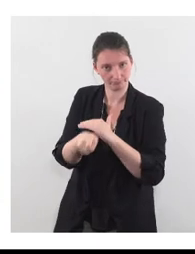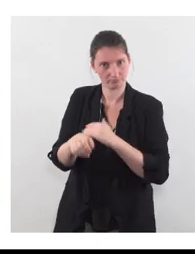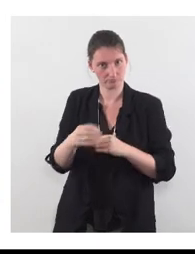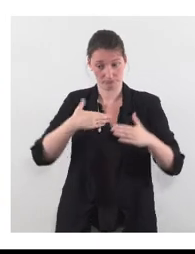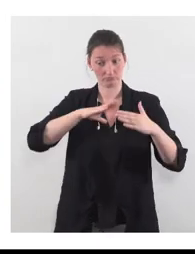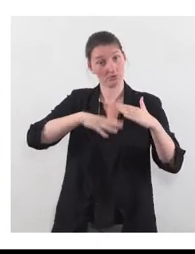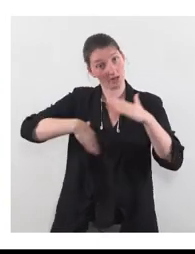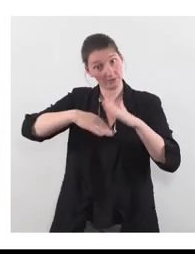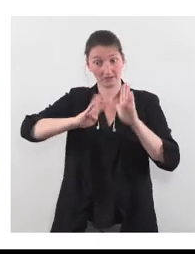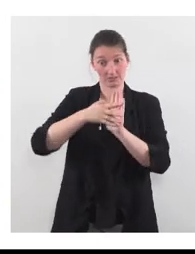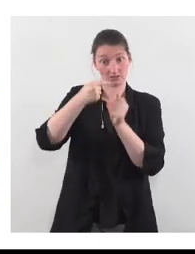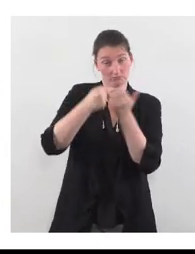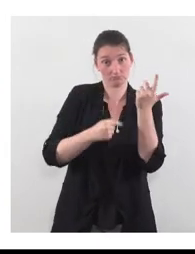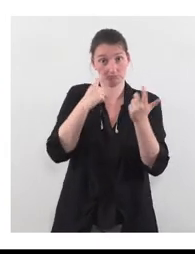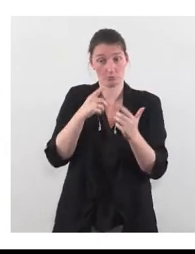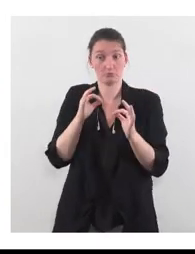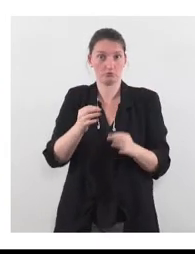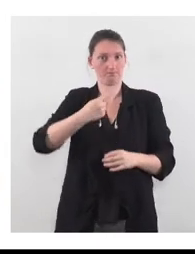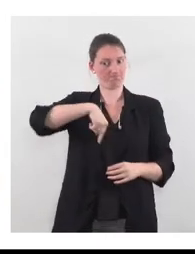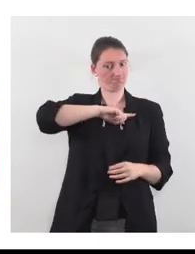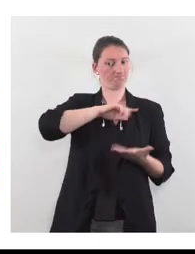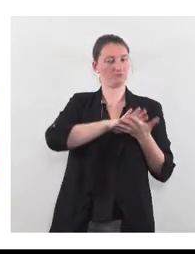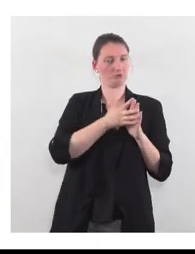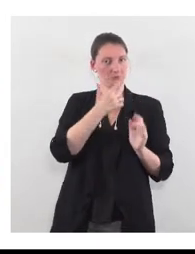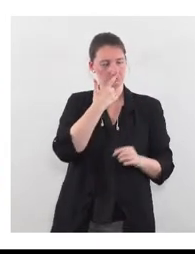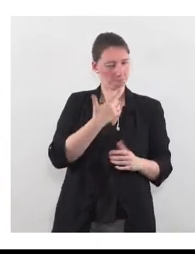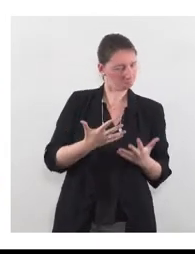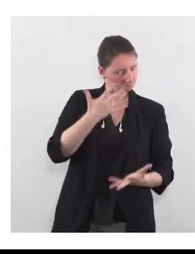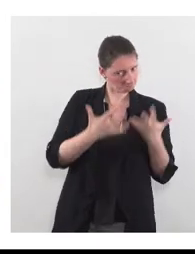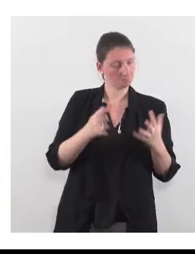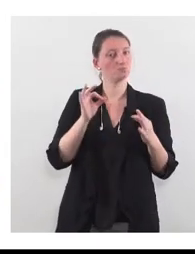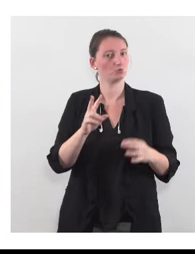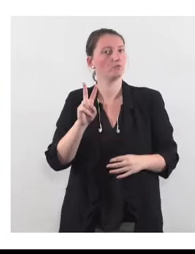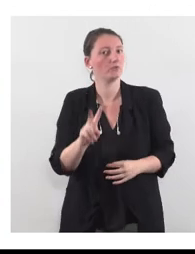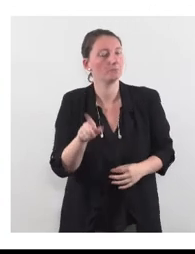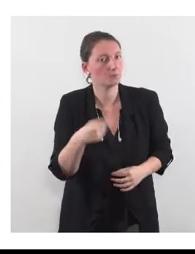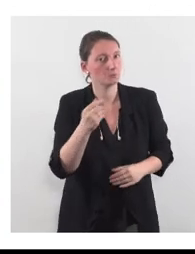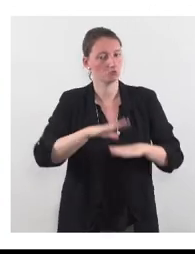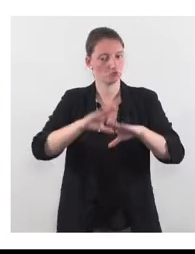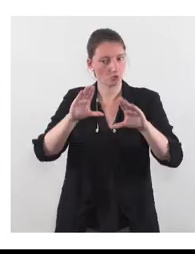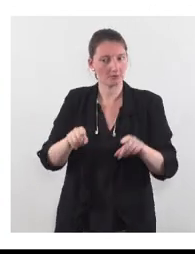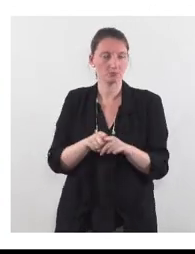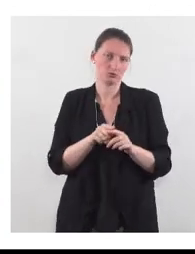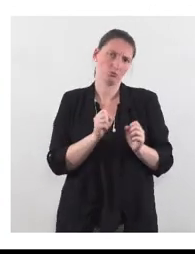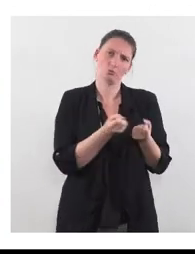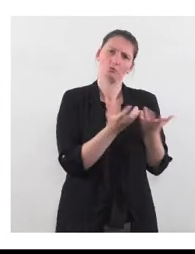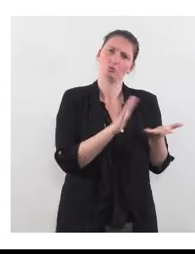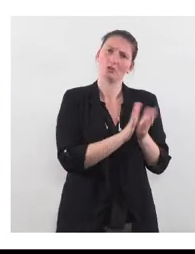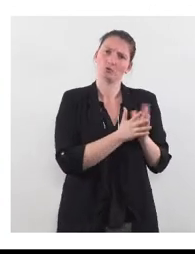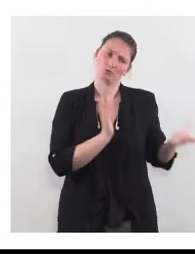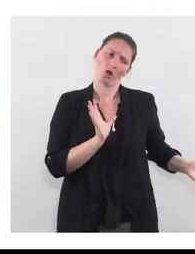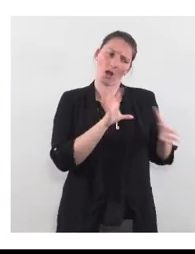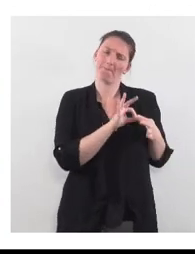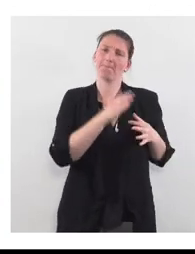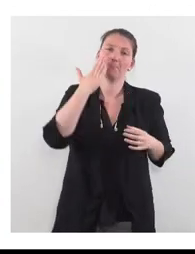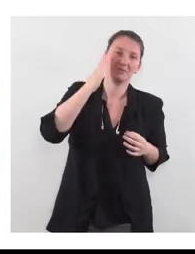disait qu'effectivement, le cœur de notre action, bien sûr, demeure localement et parfois en collectif interassociatif si c'est nécessaire,